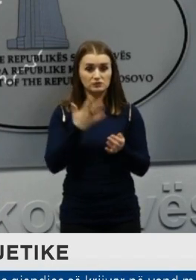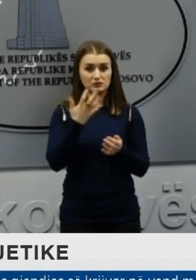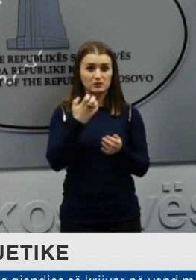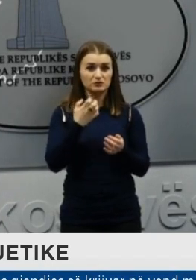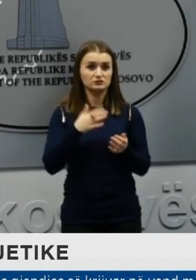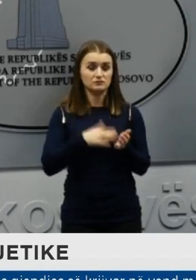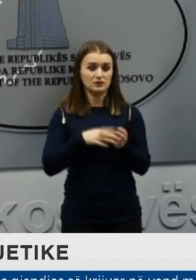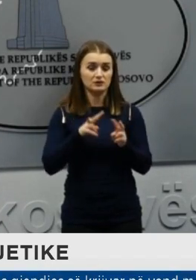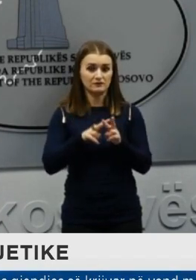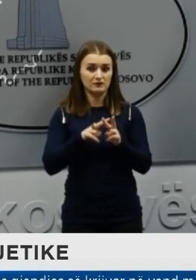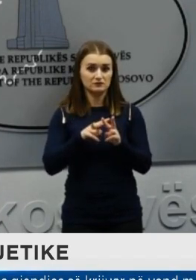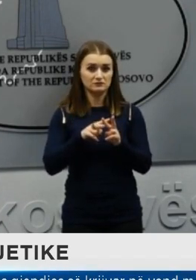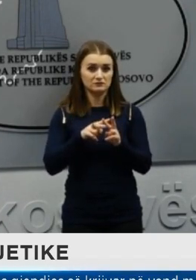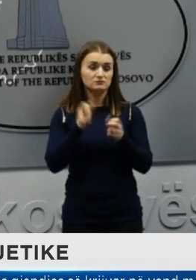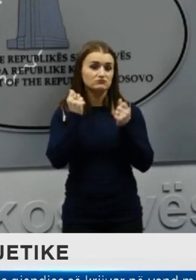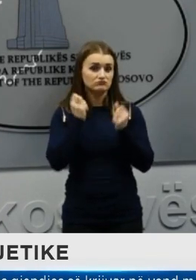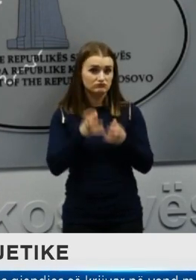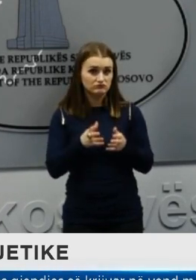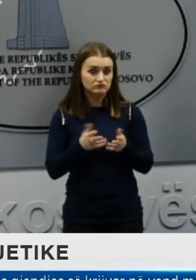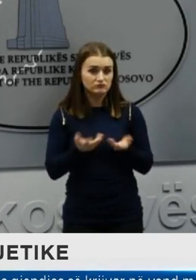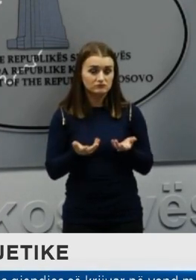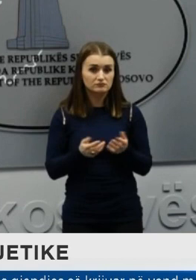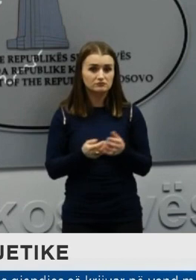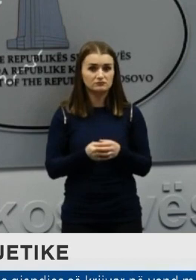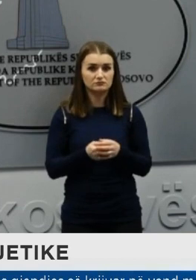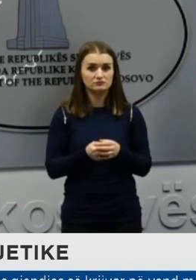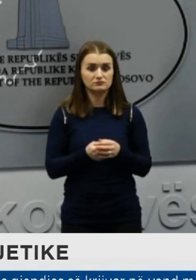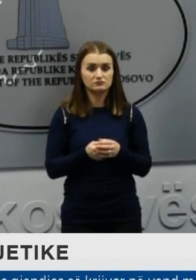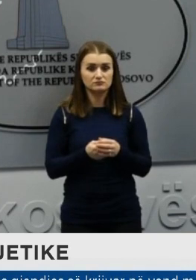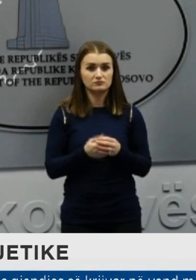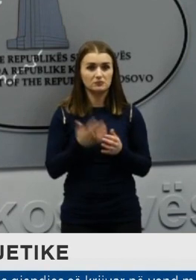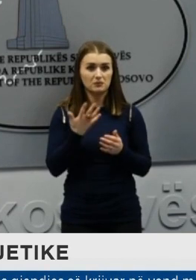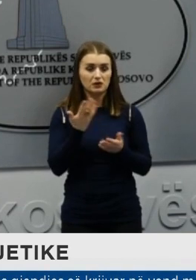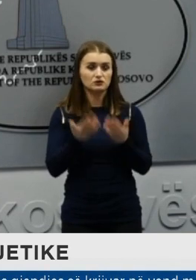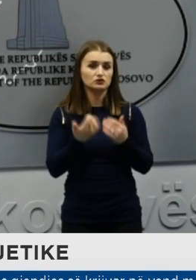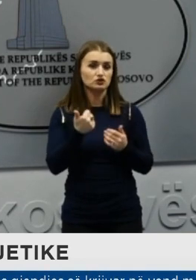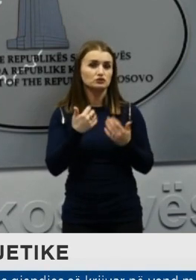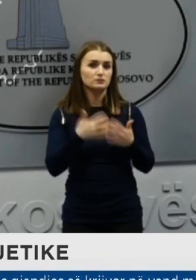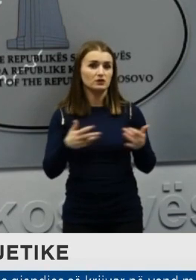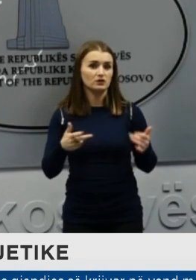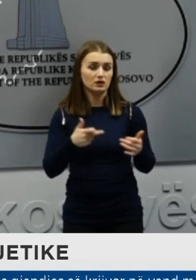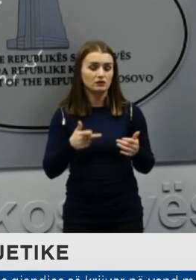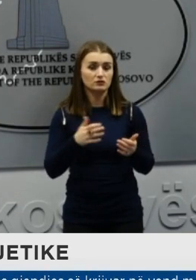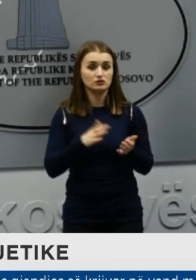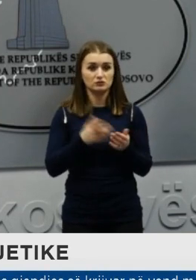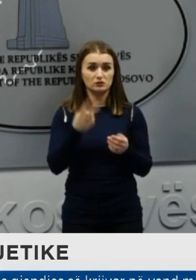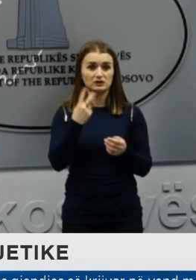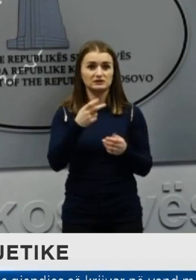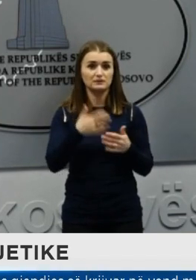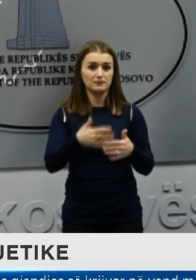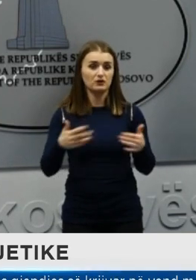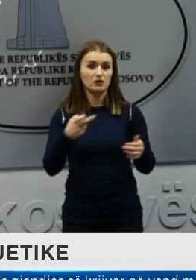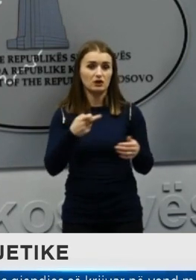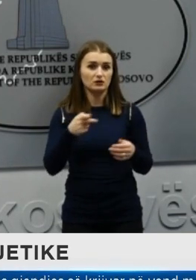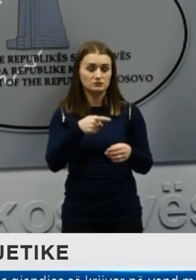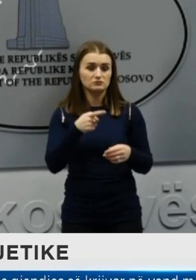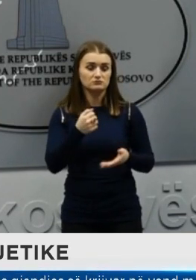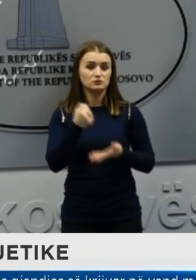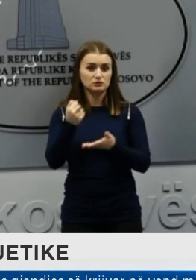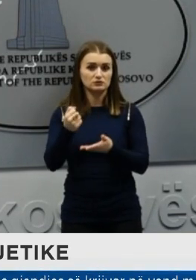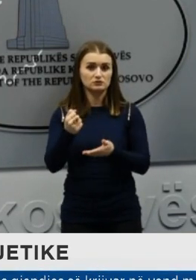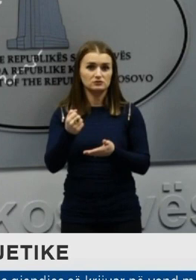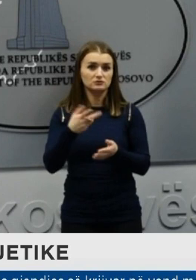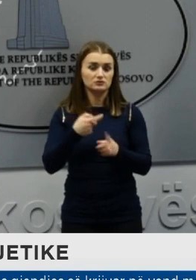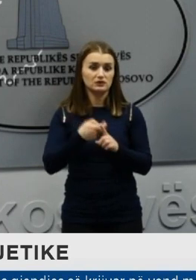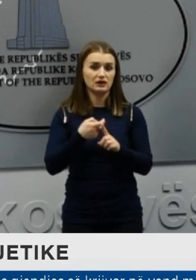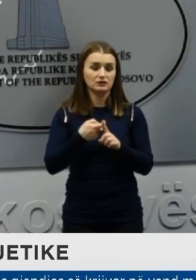ditë vim rrymë në këto qënime që i kemi. 20 milion që jak një donë kekut, në rasti matë mirë 5 dit po i vjen që